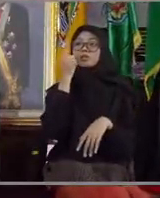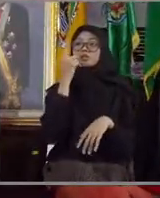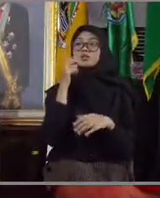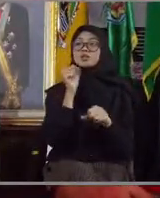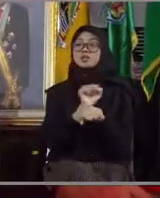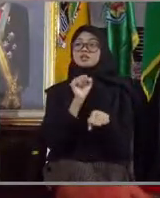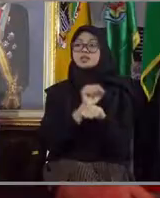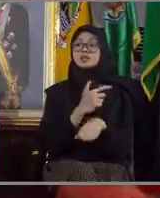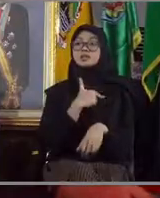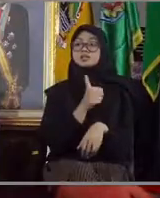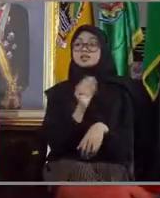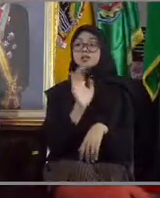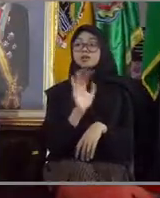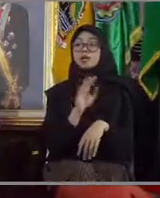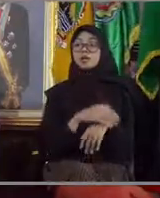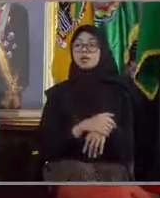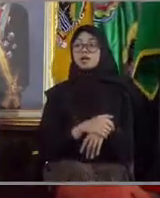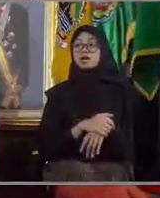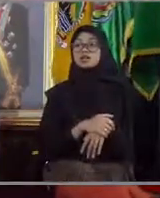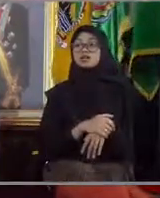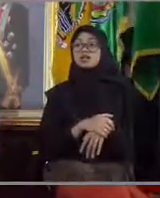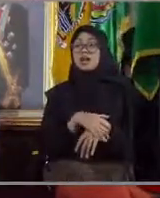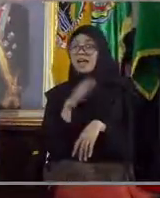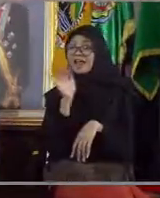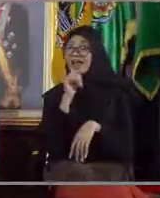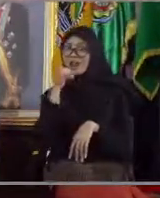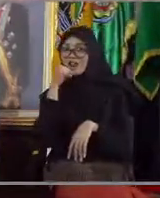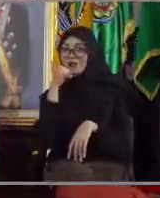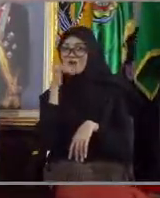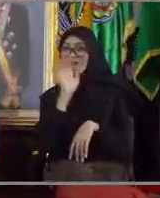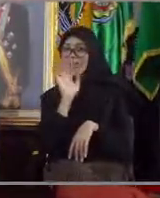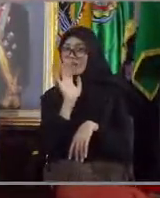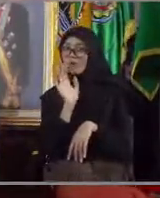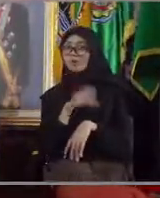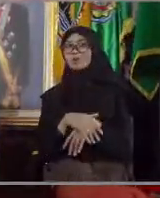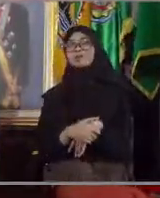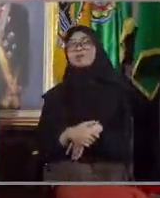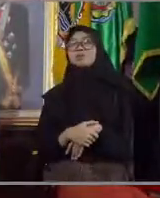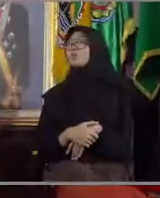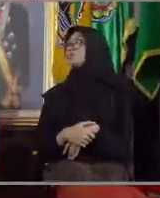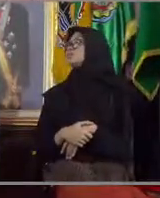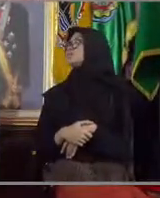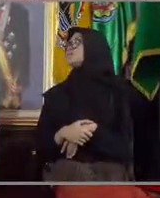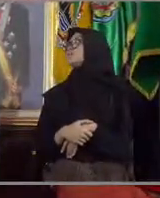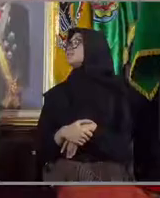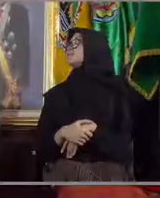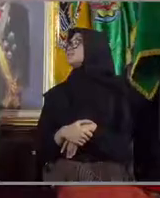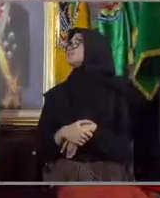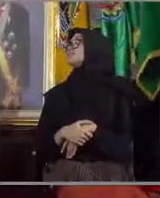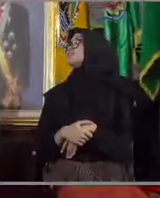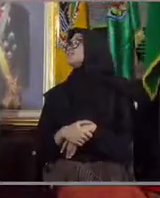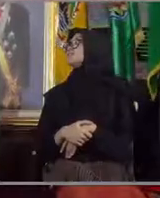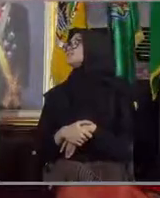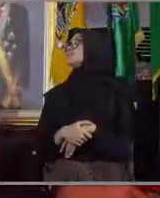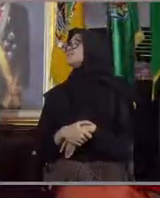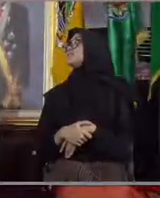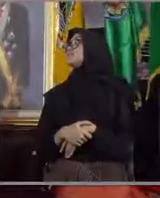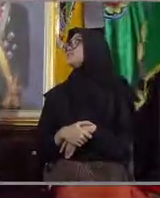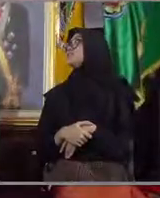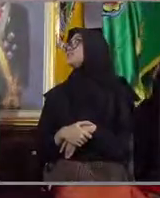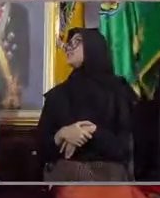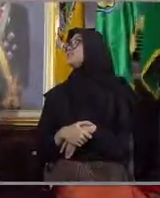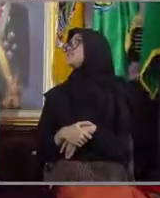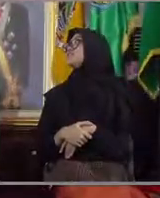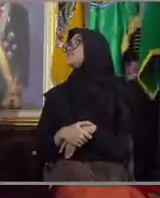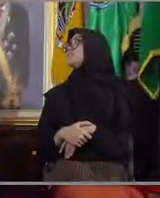Siap? Halo? Mas, ditanya Halo, Pak Gu, siap enggak? Siap ya? Siap enggak?